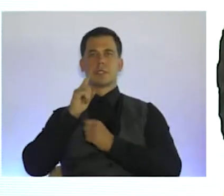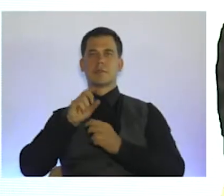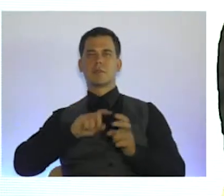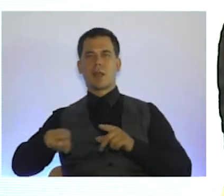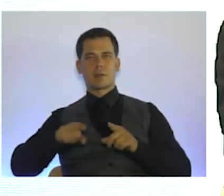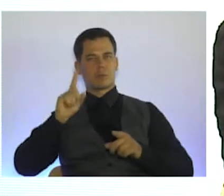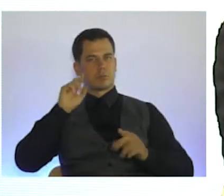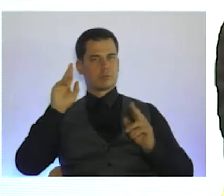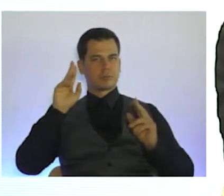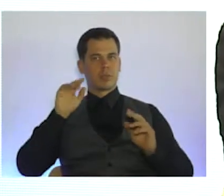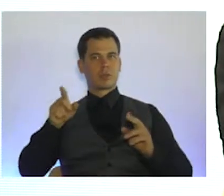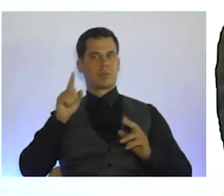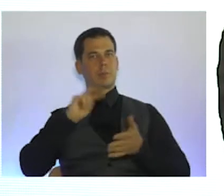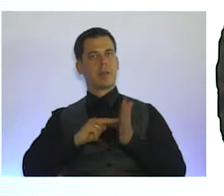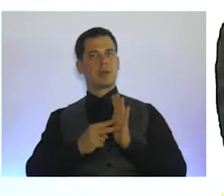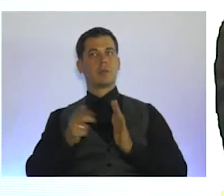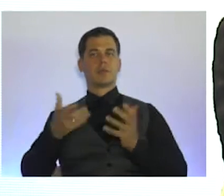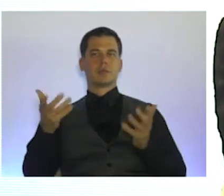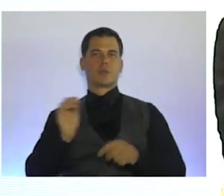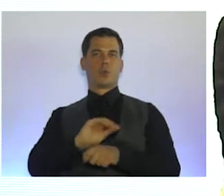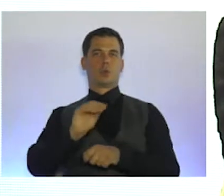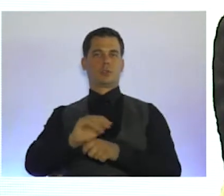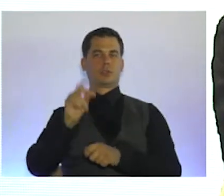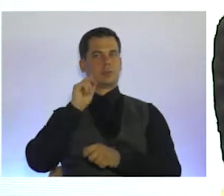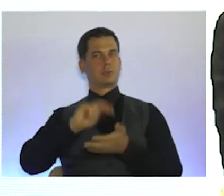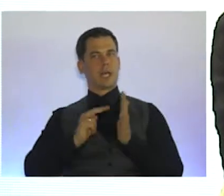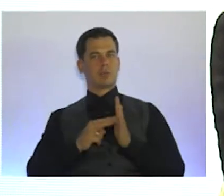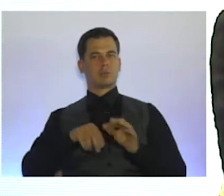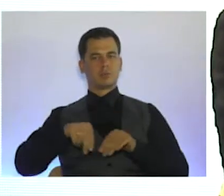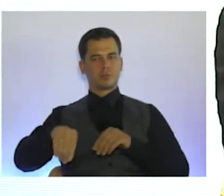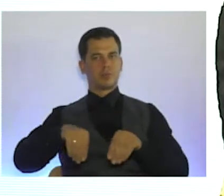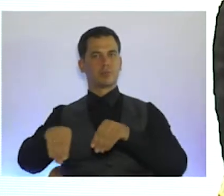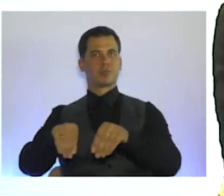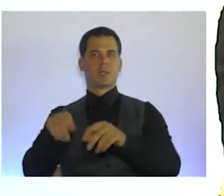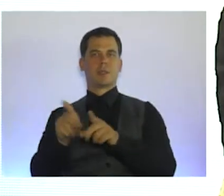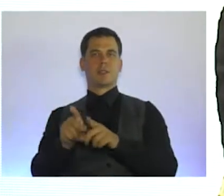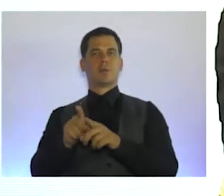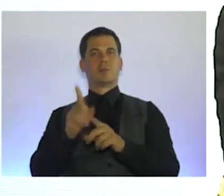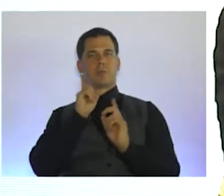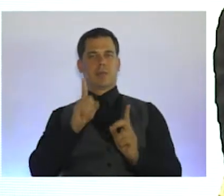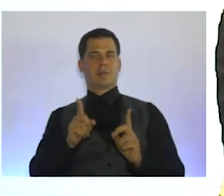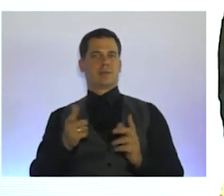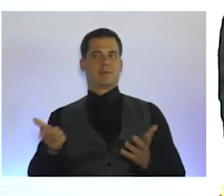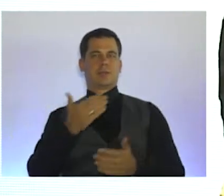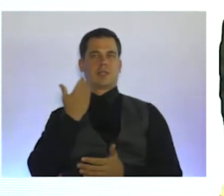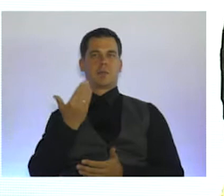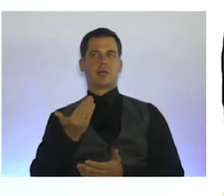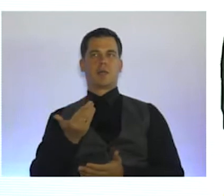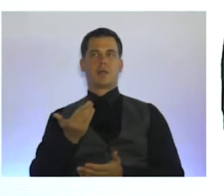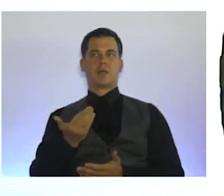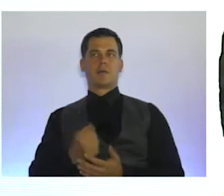gra edukacyjna, która powstała po to, żeby uczyć ludzi strategicznego myślenia. Po to, żeby to tak naprawdę